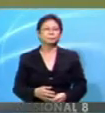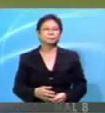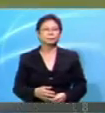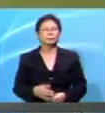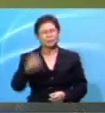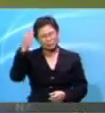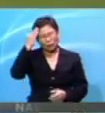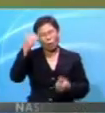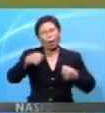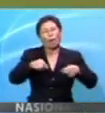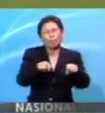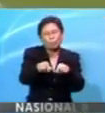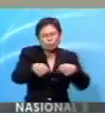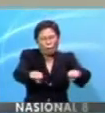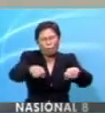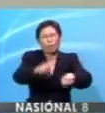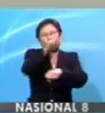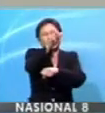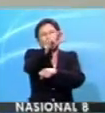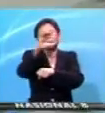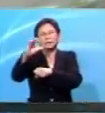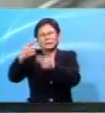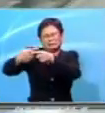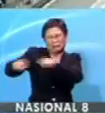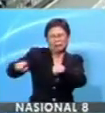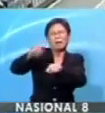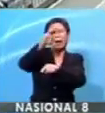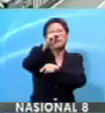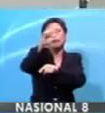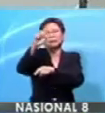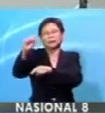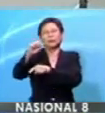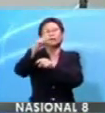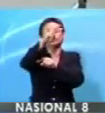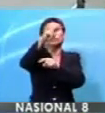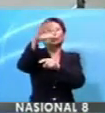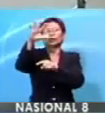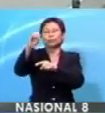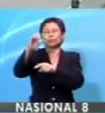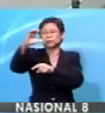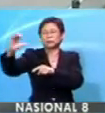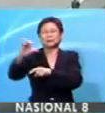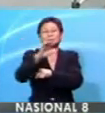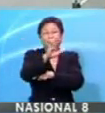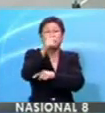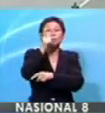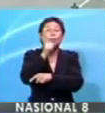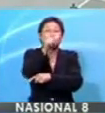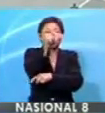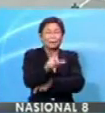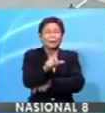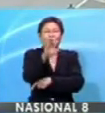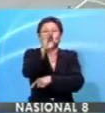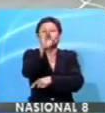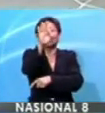menyedari perlumbaan arrc amat berbeza dengan perlumbaan MSS 250 cc nurfizah atau lebih dikenali Fifi di